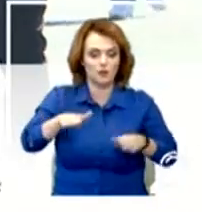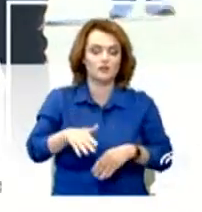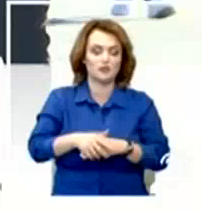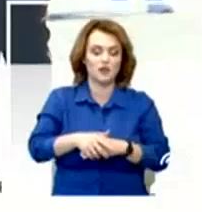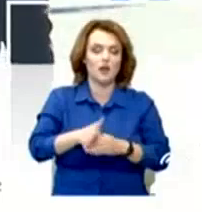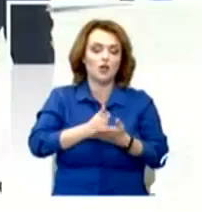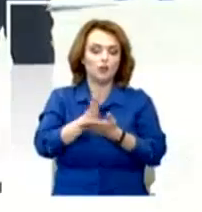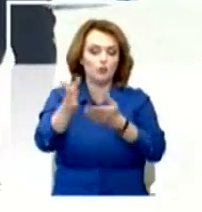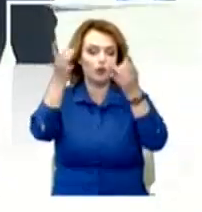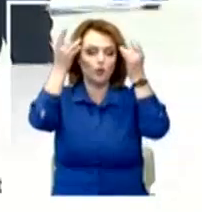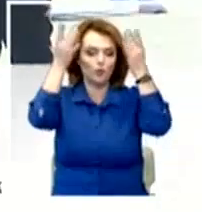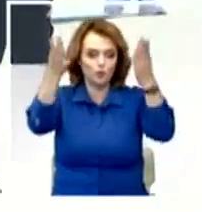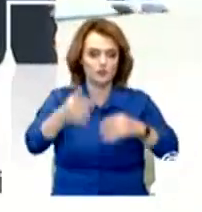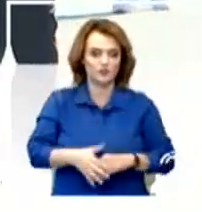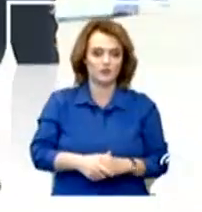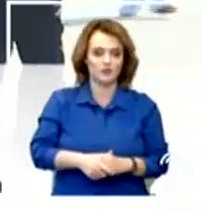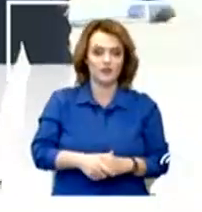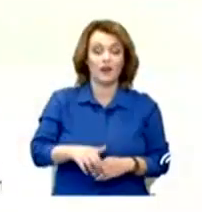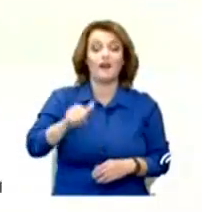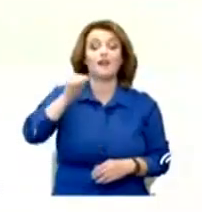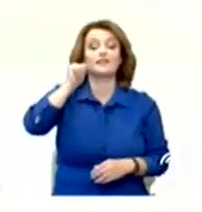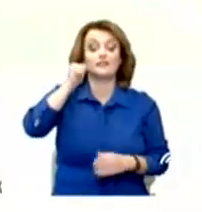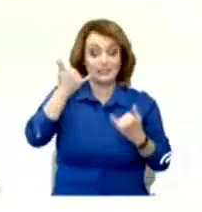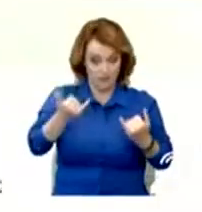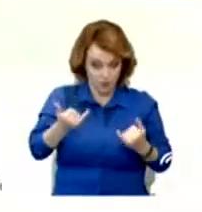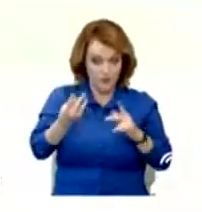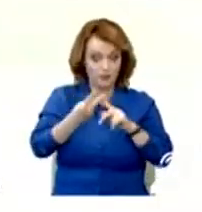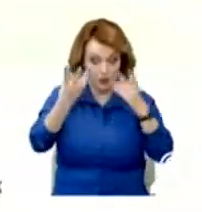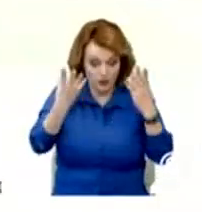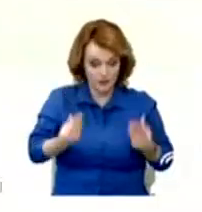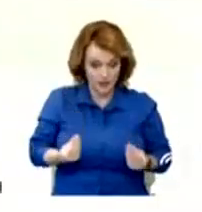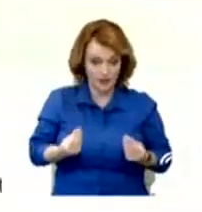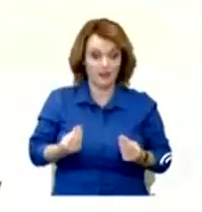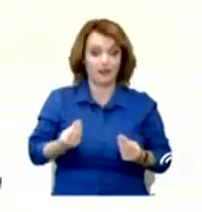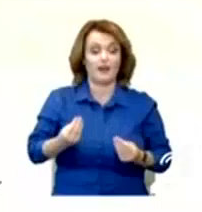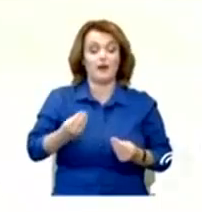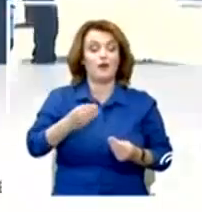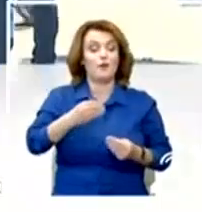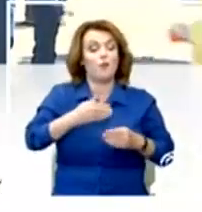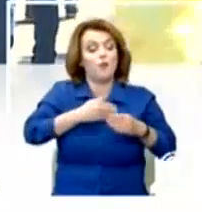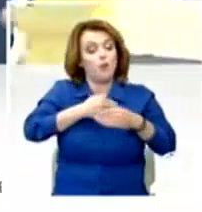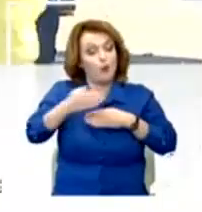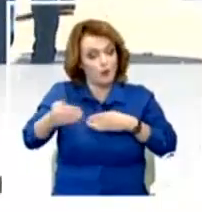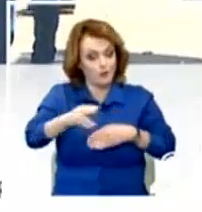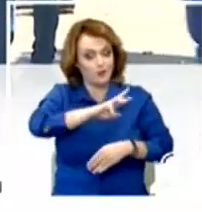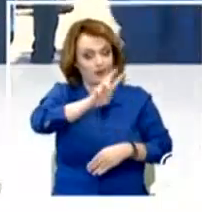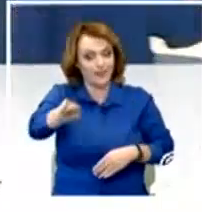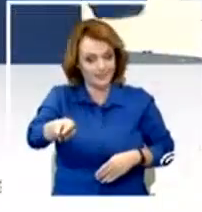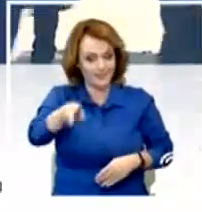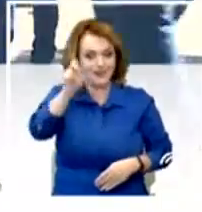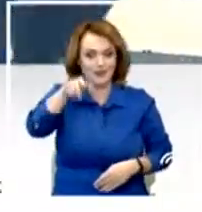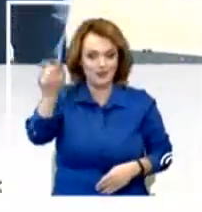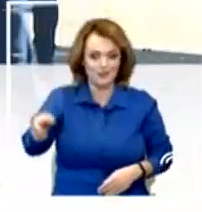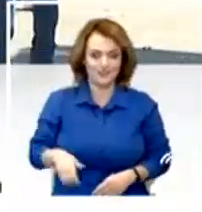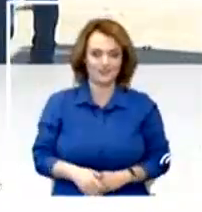de ieri, astăzi petrecăreții au venit mai târziu în piața Marii Adunări Naționale. Unii au sărit peste micul dejun de acasă pentru